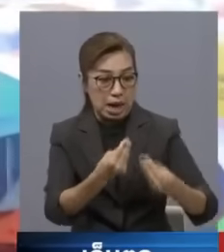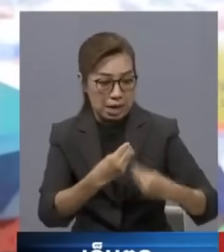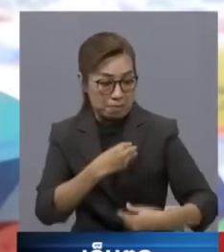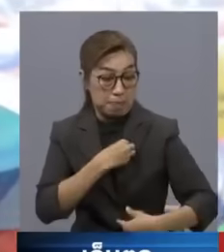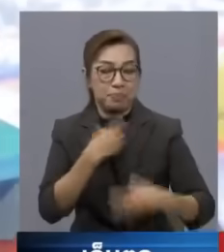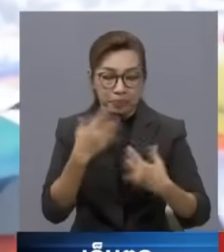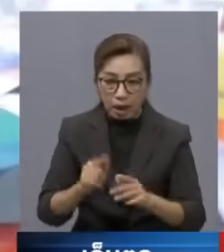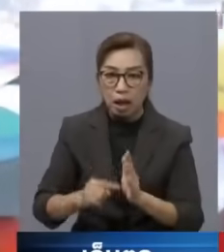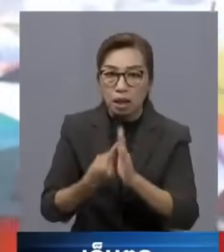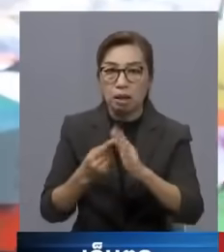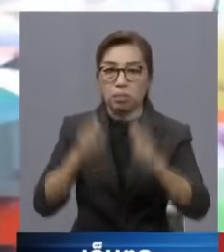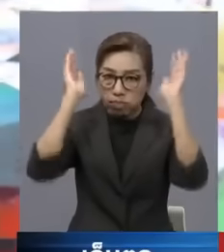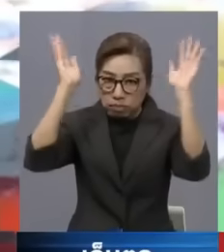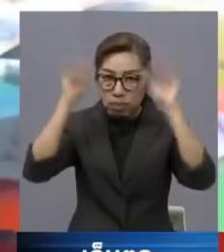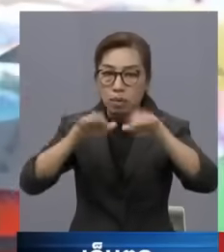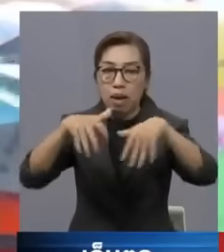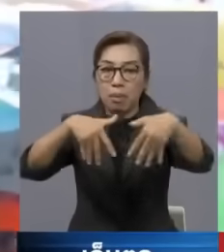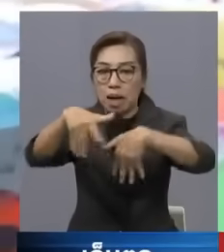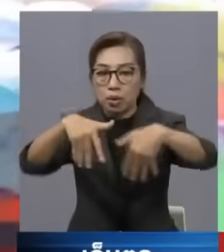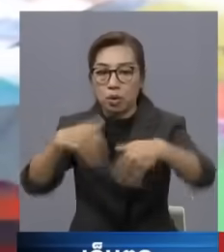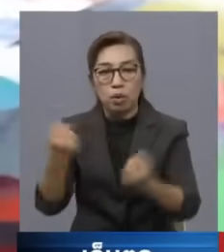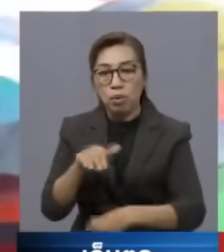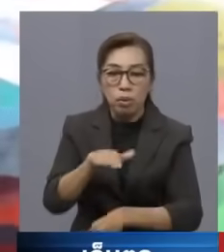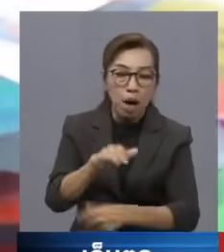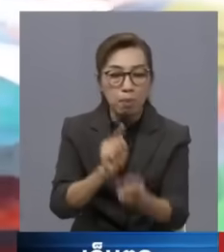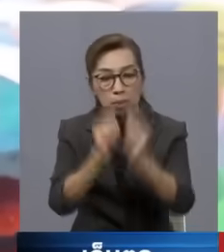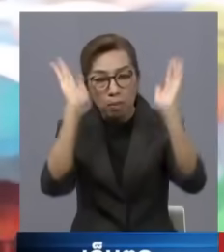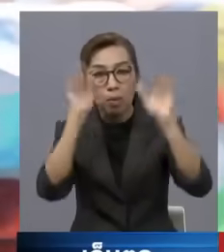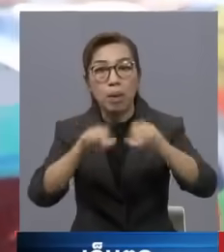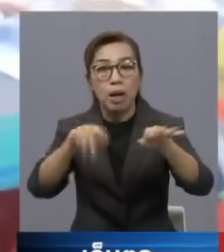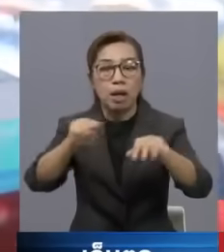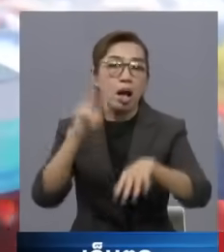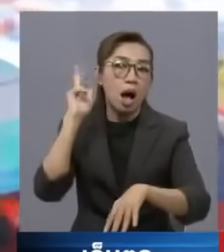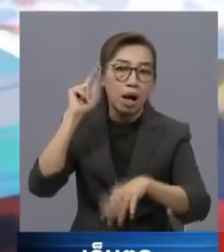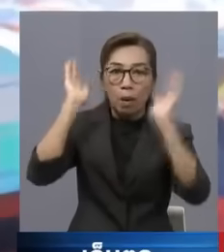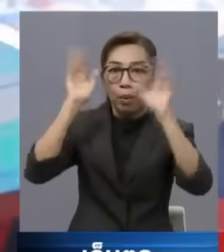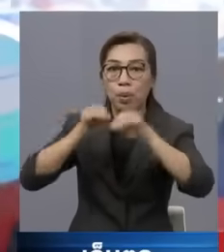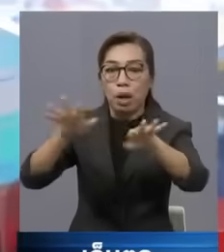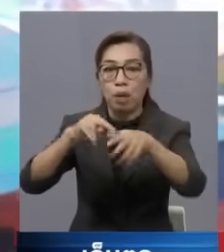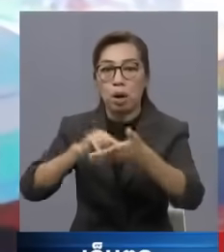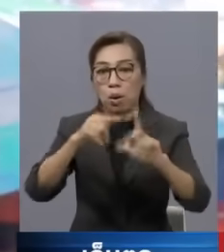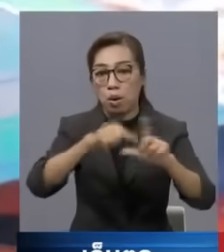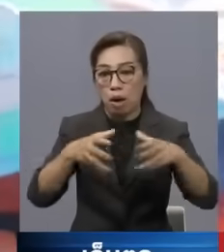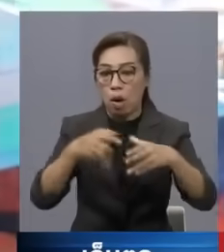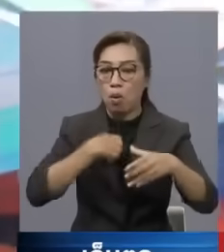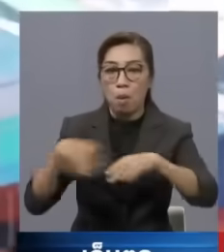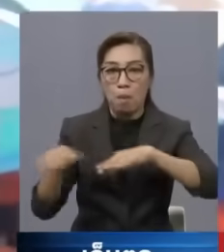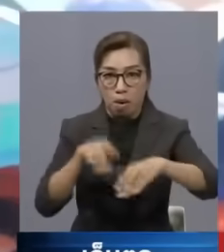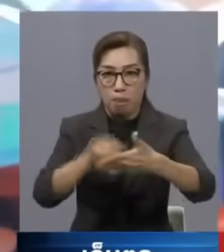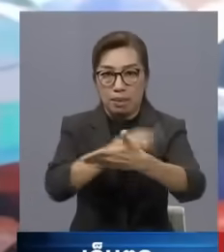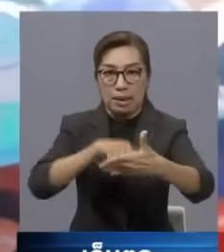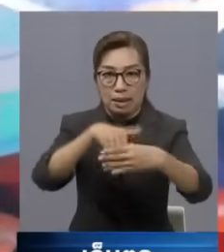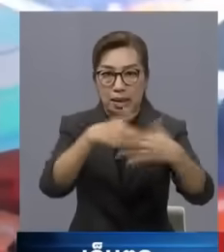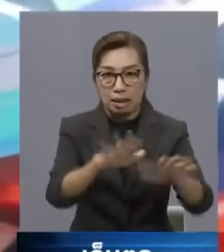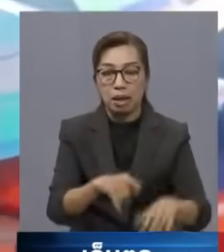แล้วก็เป็นการเหมือนกับช่วงชิงพื้นที่สื่อรายงานความพร้อมอ่ะครับของพรรคก้าวไกลที่พร้อมในการเลือกตั้งซ่อม